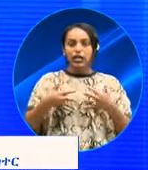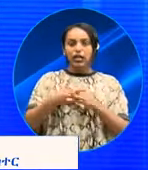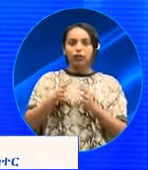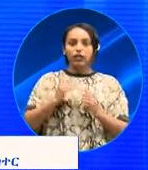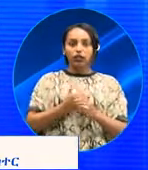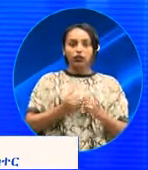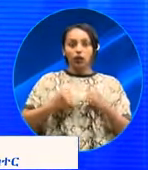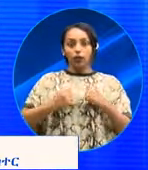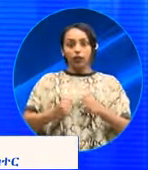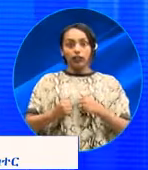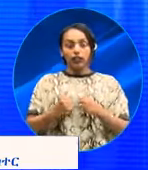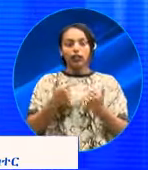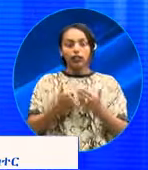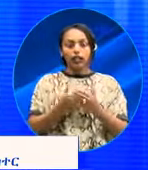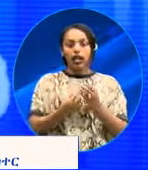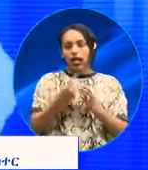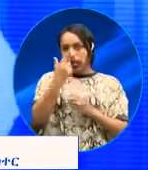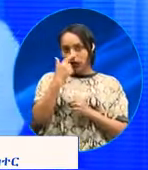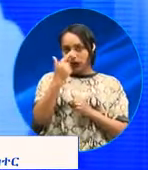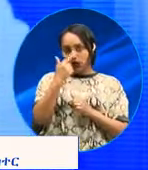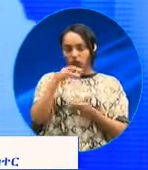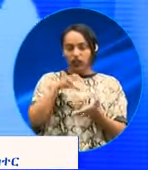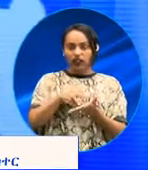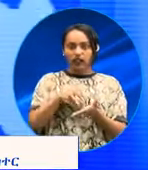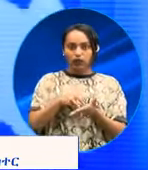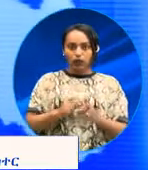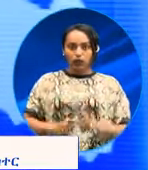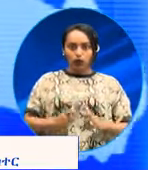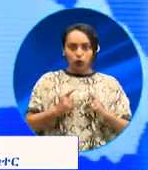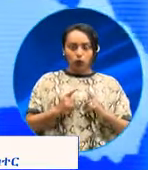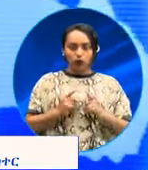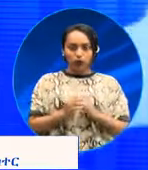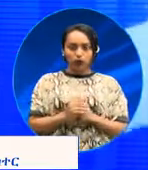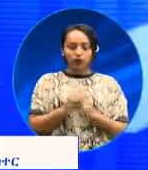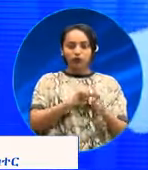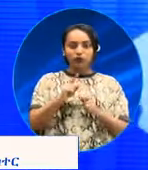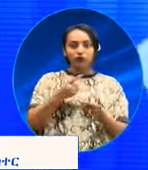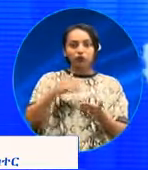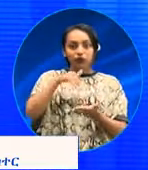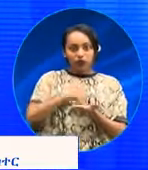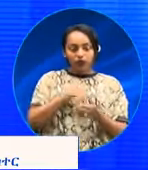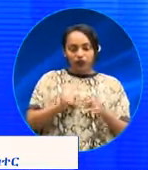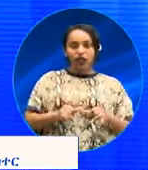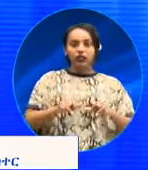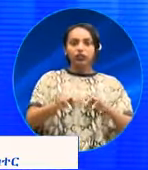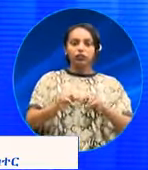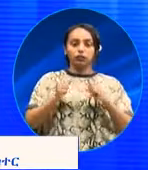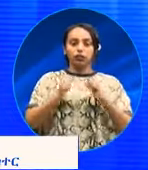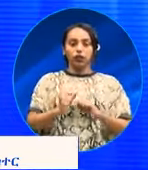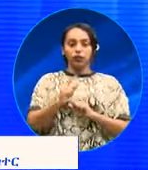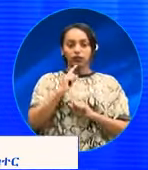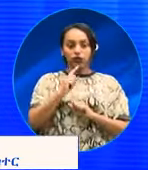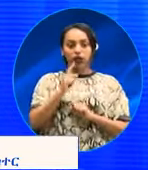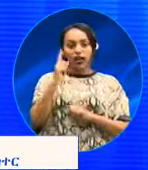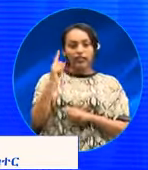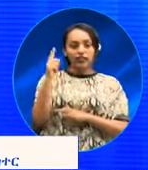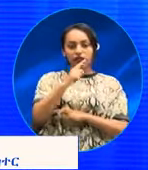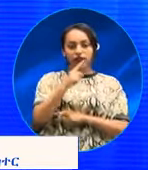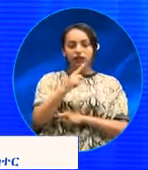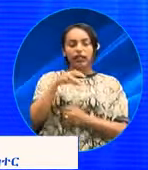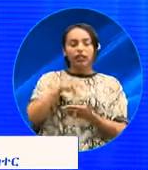ህብረታችንን ለማጠንከር የለመድነውን የከተማ ነዋሪው እንዲደግሞ እንዲቀጥልበት ለማስቻል ነው። በአንድ